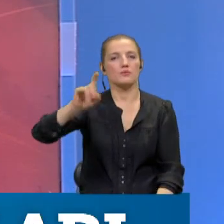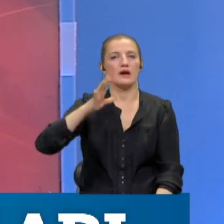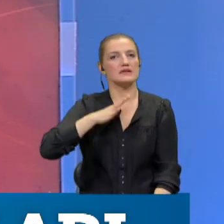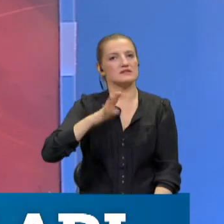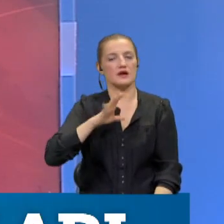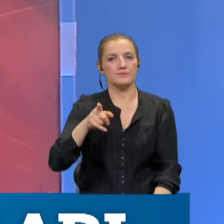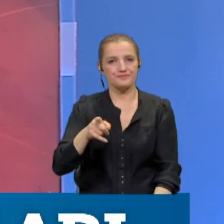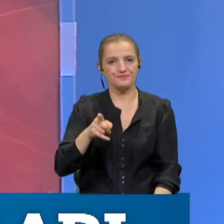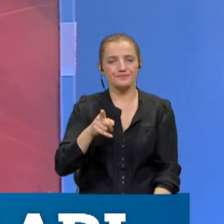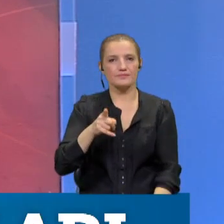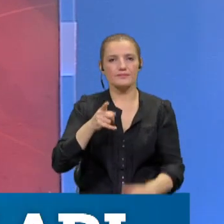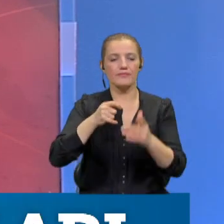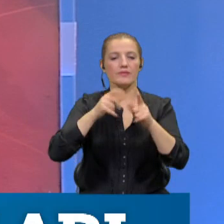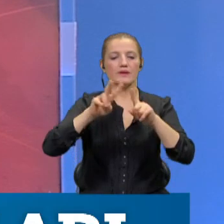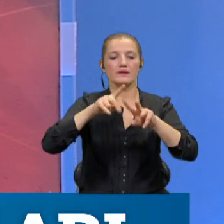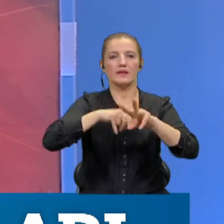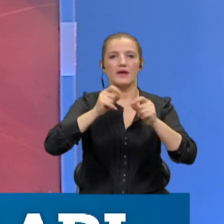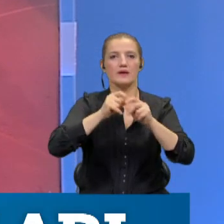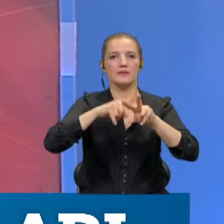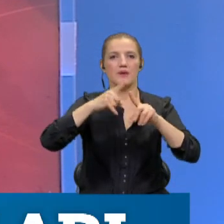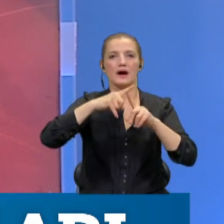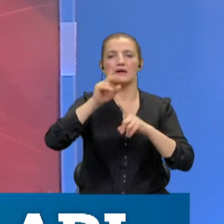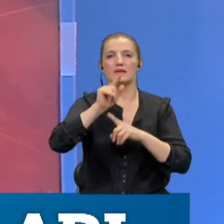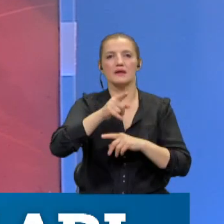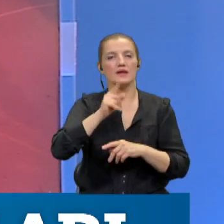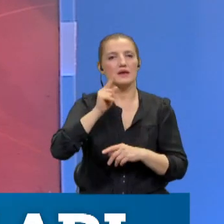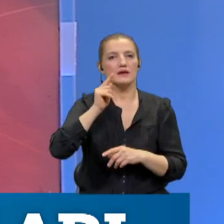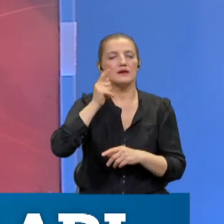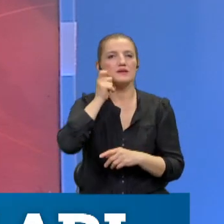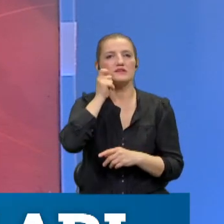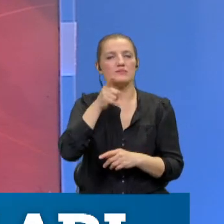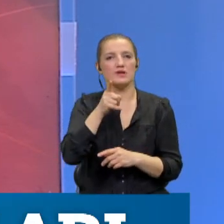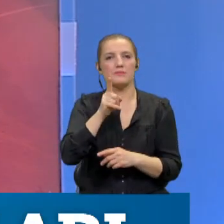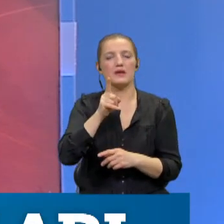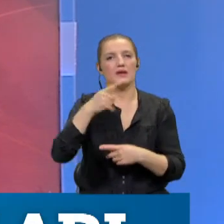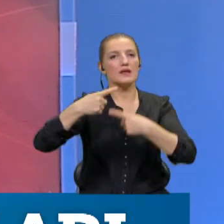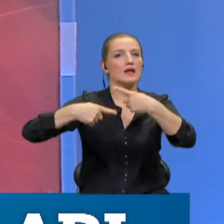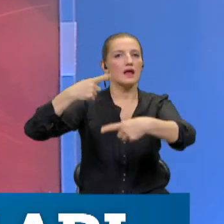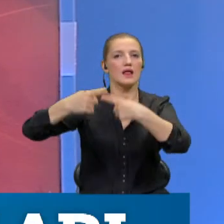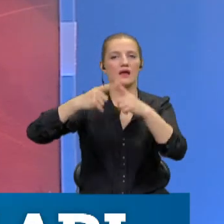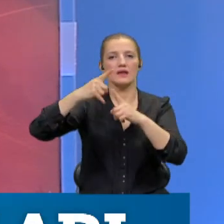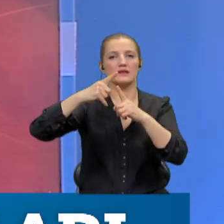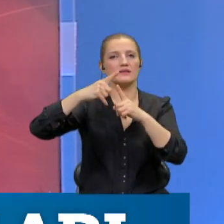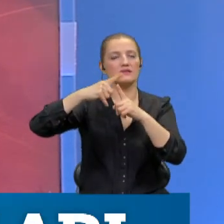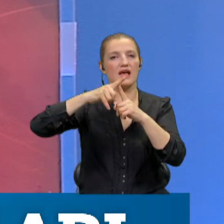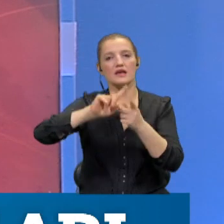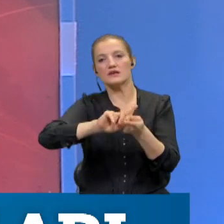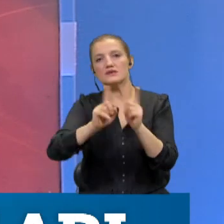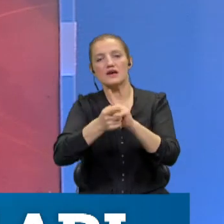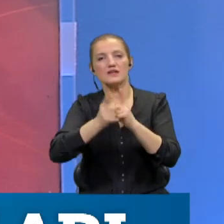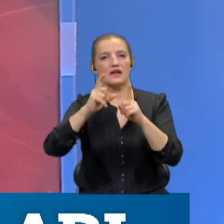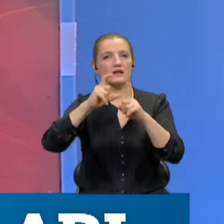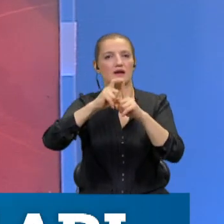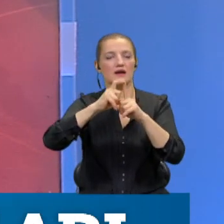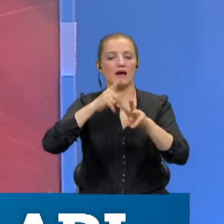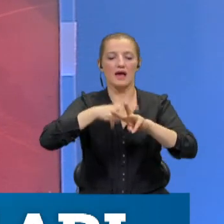azare falan Buradan da adını nebati Nureddin nebati islamcılarda bir şey geleneği var T yerine de kullanıyorlar e